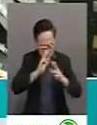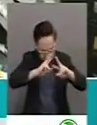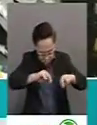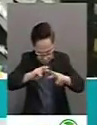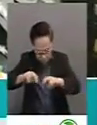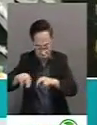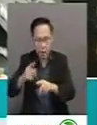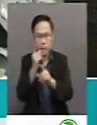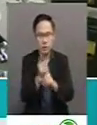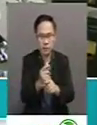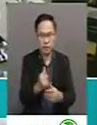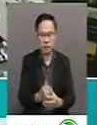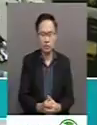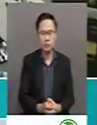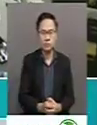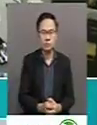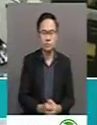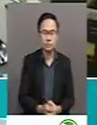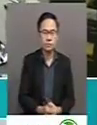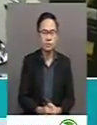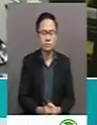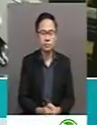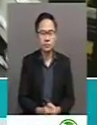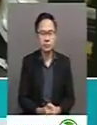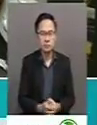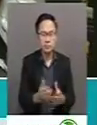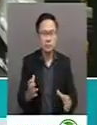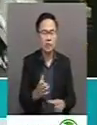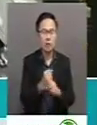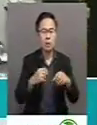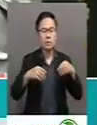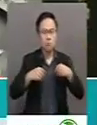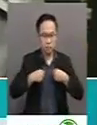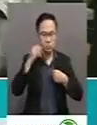ราบในแต่ละประเด็น ก็สารภาพนะคะว่า